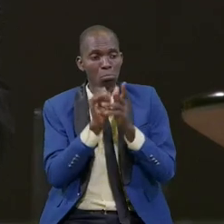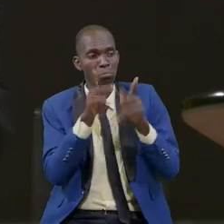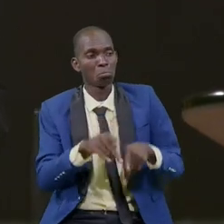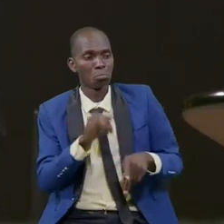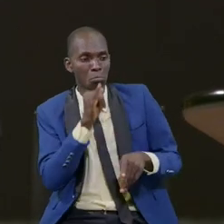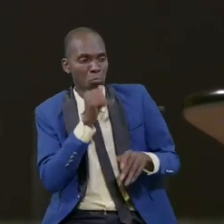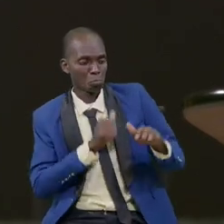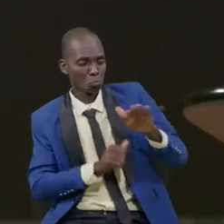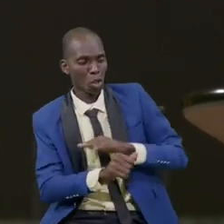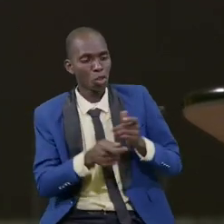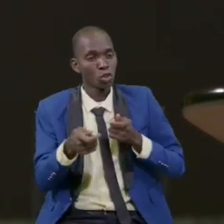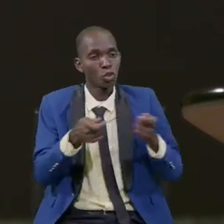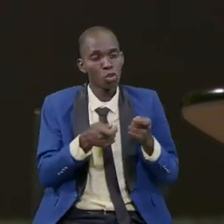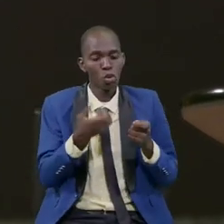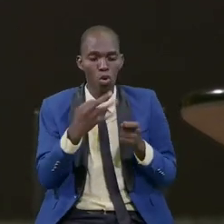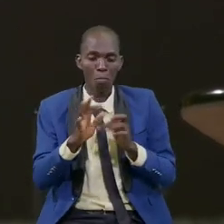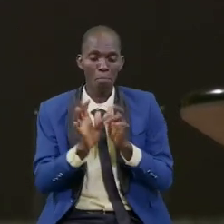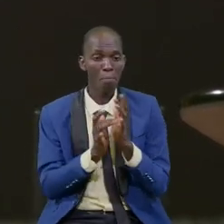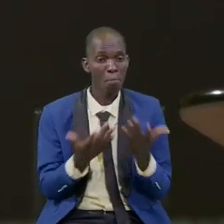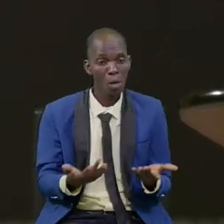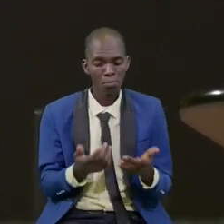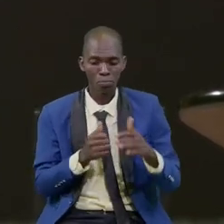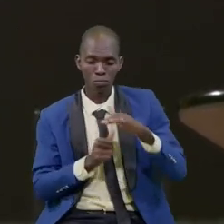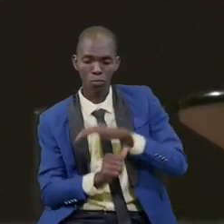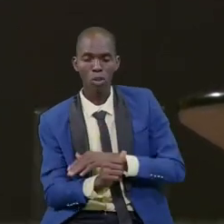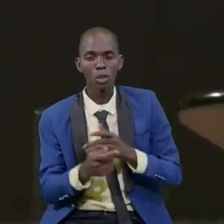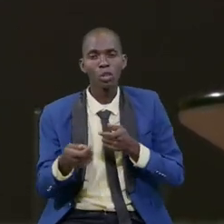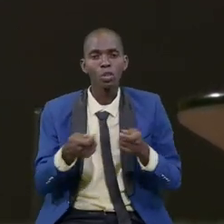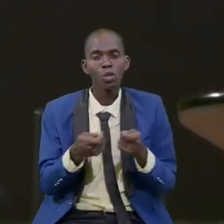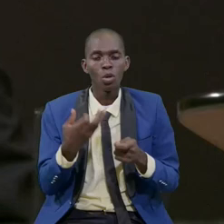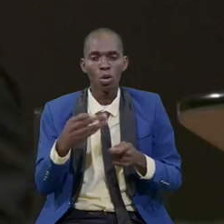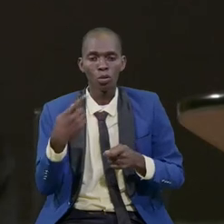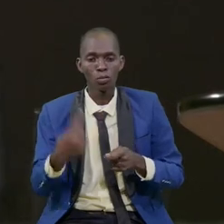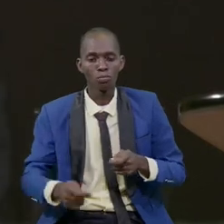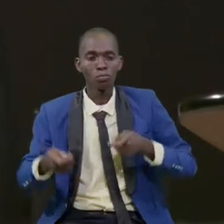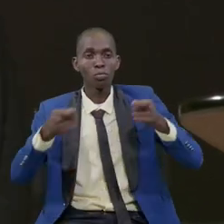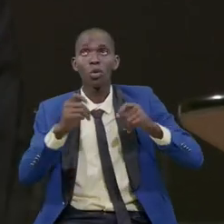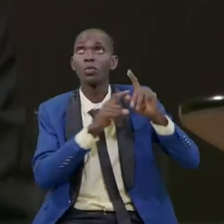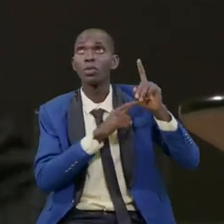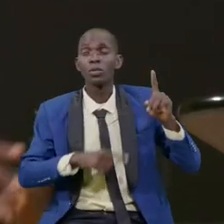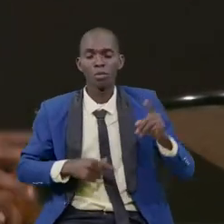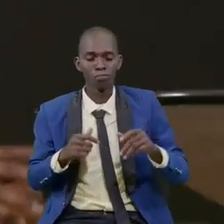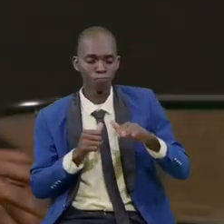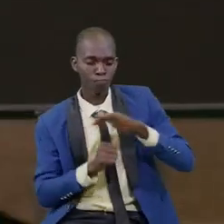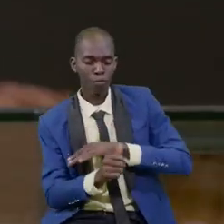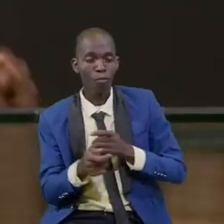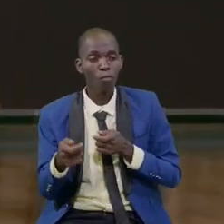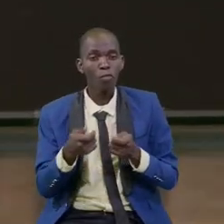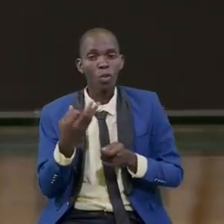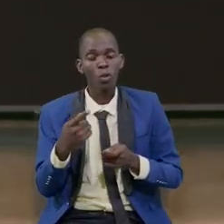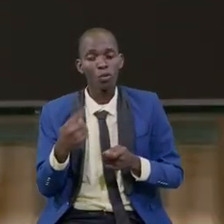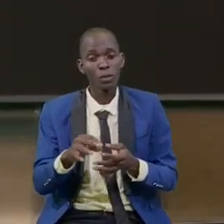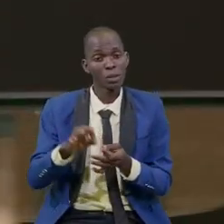contrôle des Écritures, il est sous le contrôle du souverain Seigneur, il est sous le contrôle de l'Esprit de